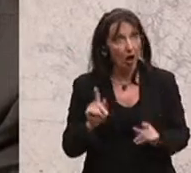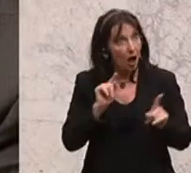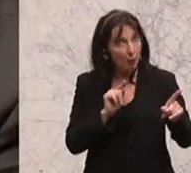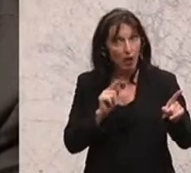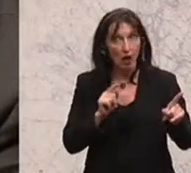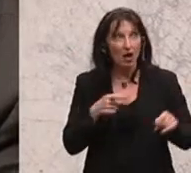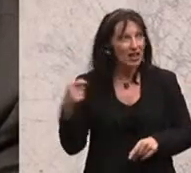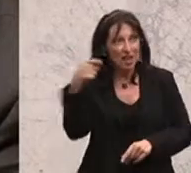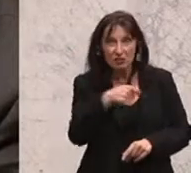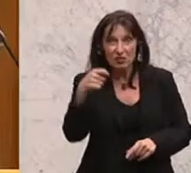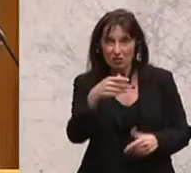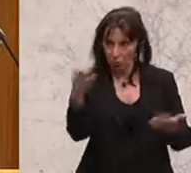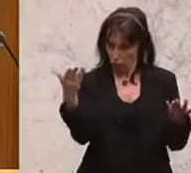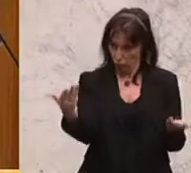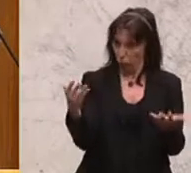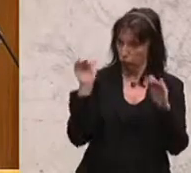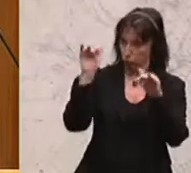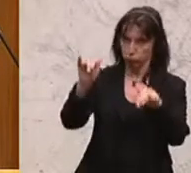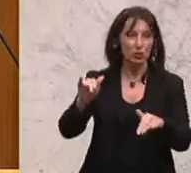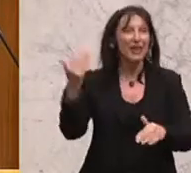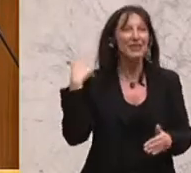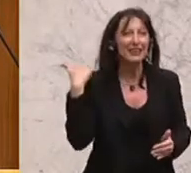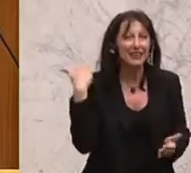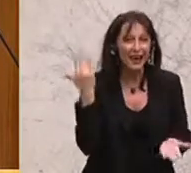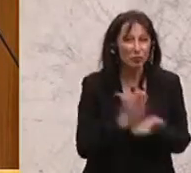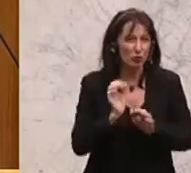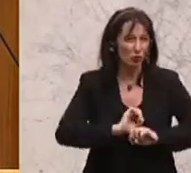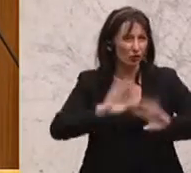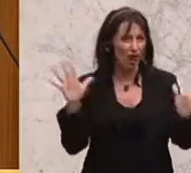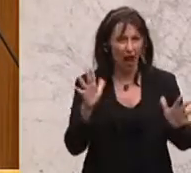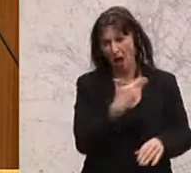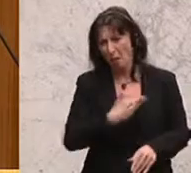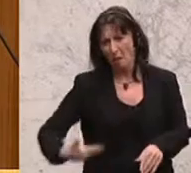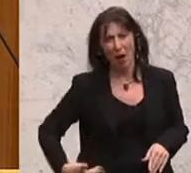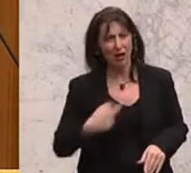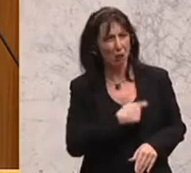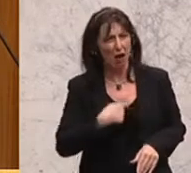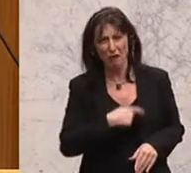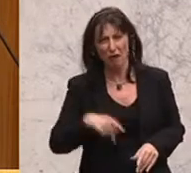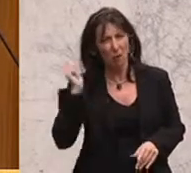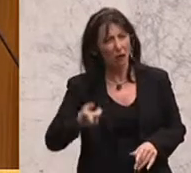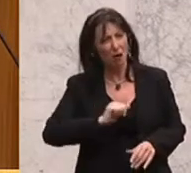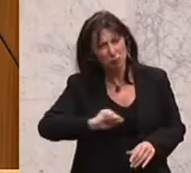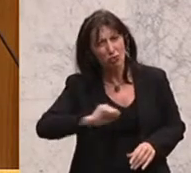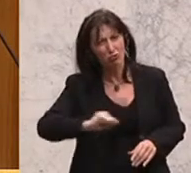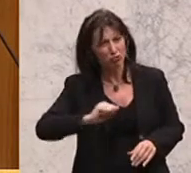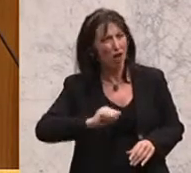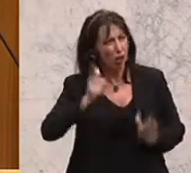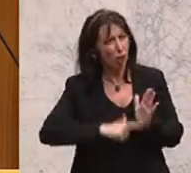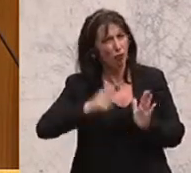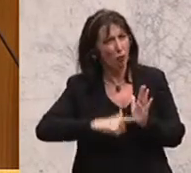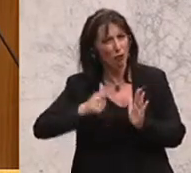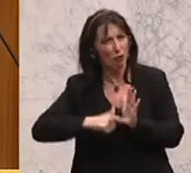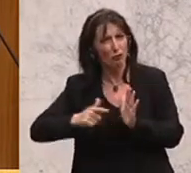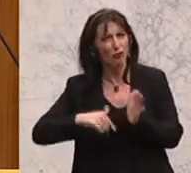Investoren gar nicht schützenswert sind in der Form, weil damals schon erkennbar war, dass die Balkanmafia im Minutentakt und erkennbar auch für andere